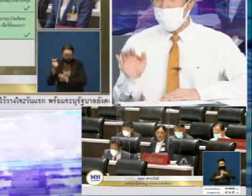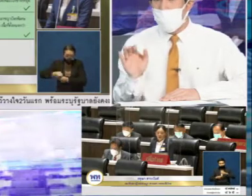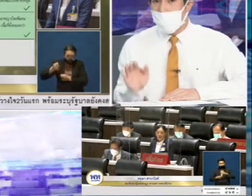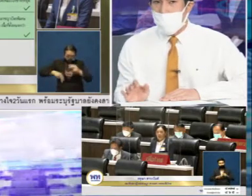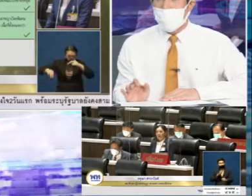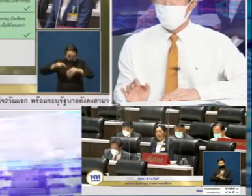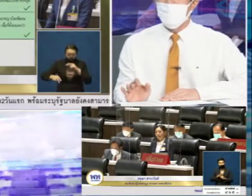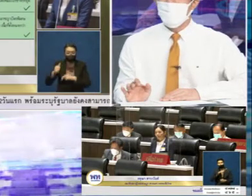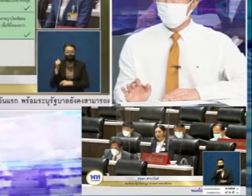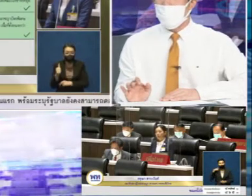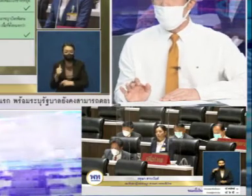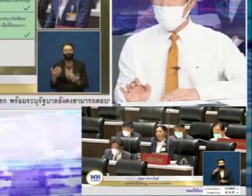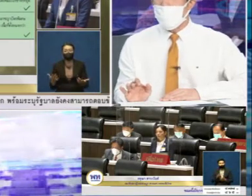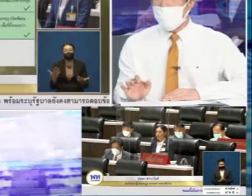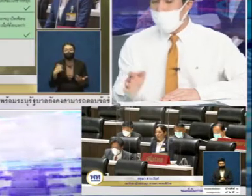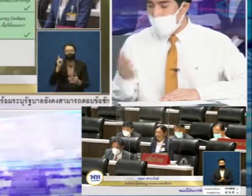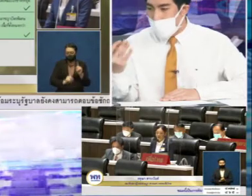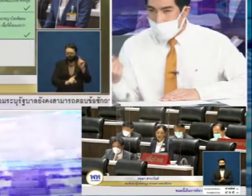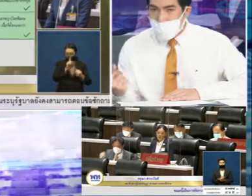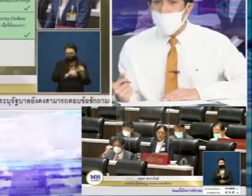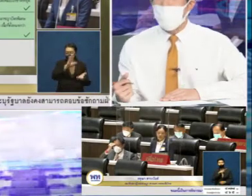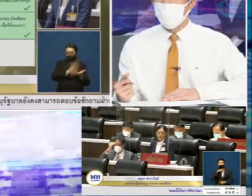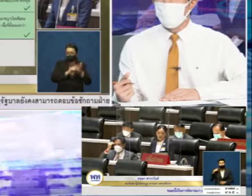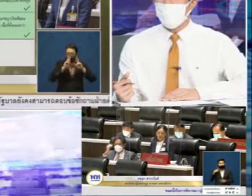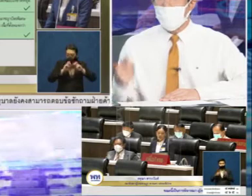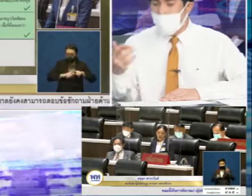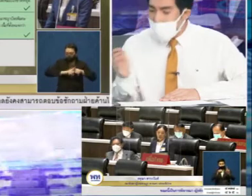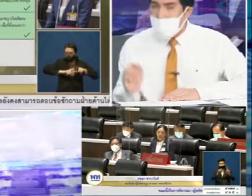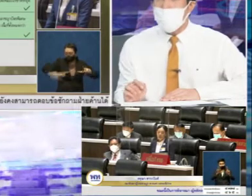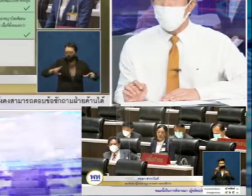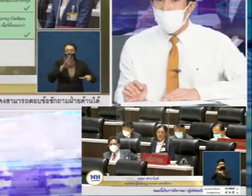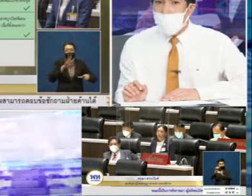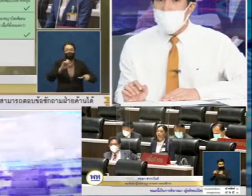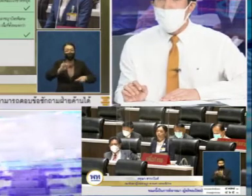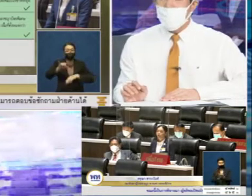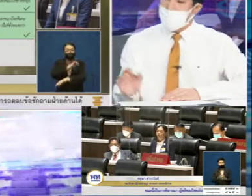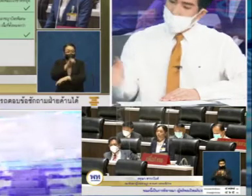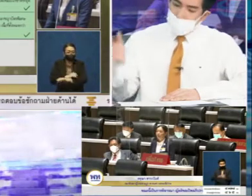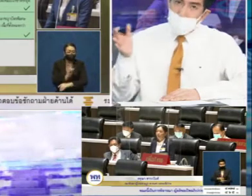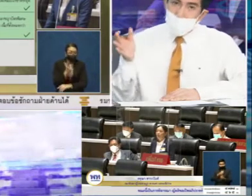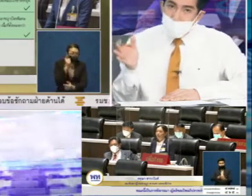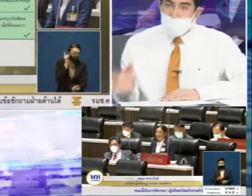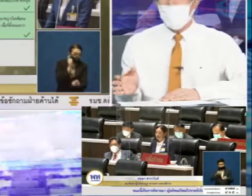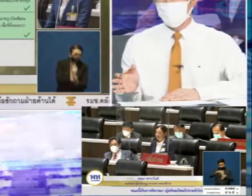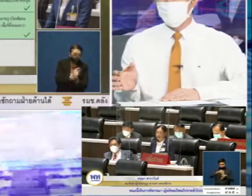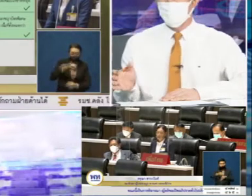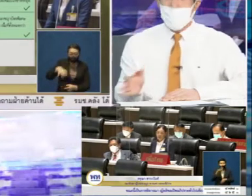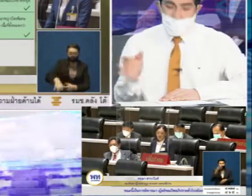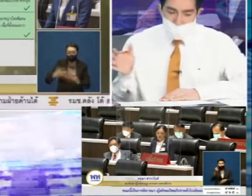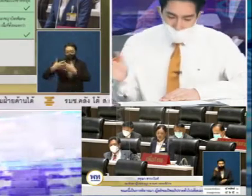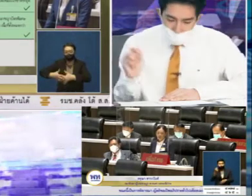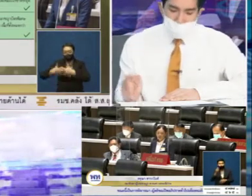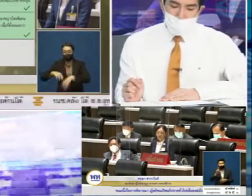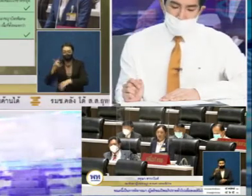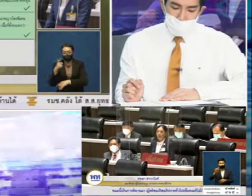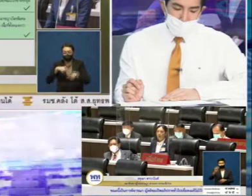างเหมืองทองอัคราเนี่ยเขาเหมือนกับว่าได้ผลประโยชน์มากขึ้นกว่าเดิมเพื่อจะล้มคดีนี้หรือไม ่ มีการมาขอประธานบัตรในการท